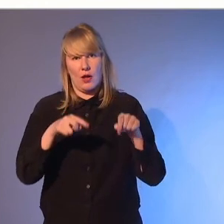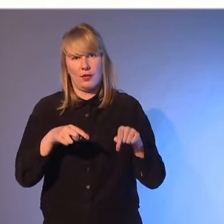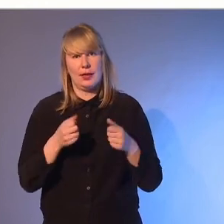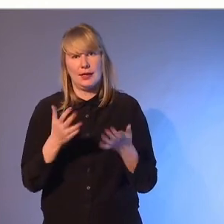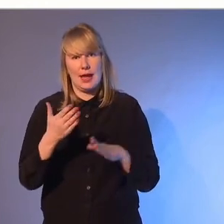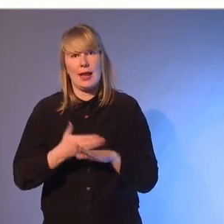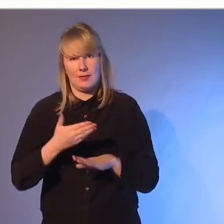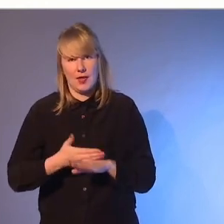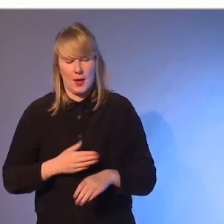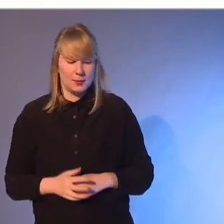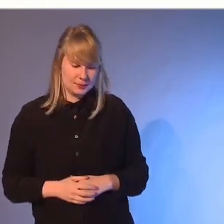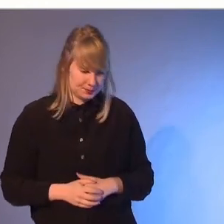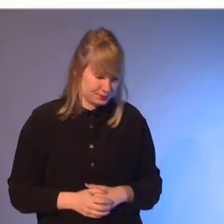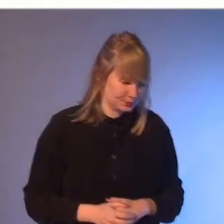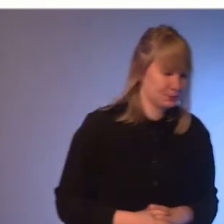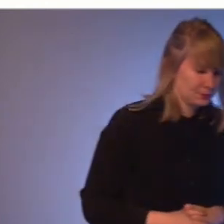elevene.